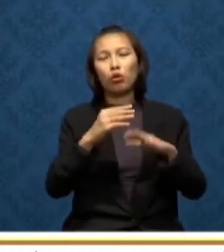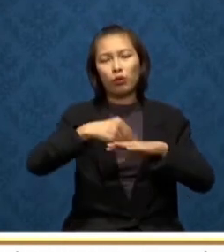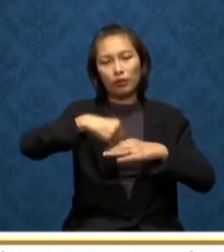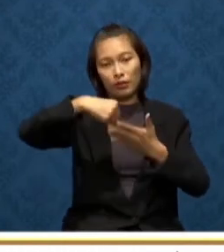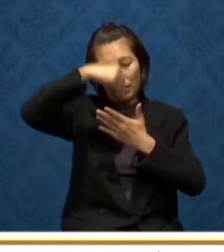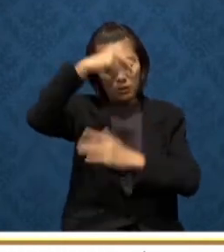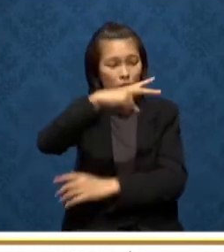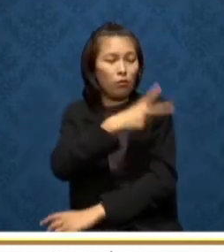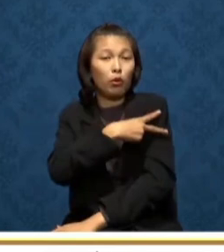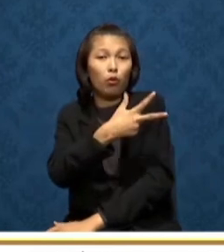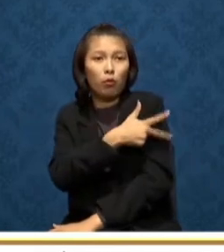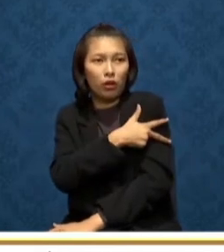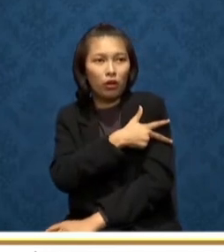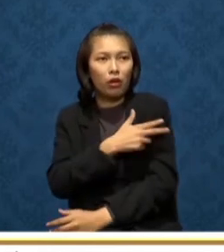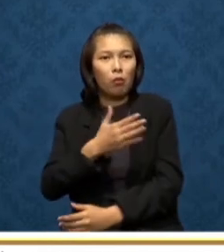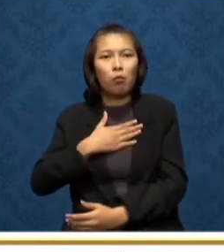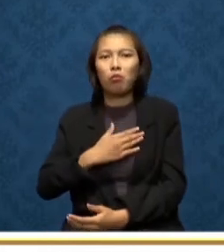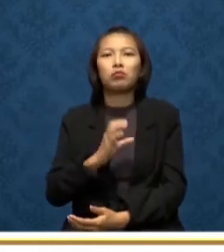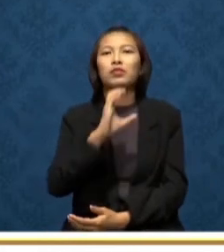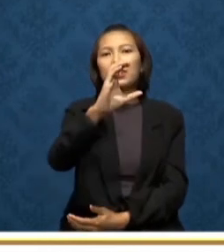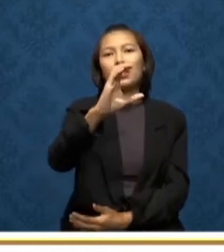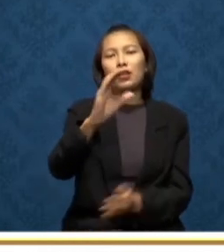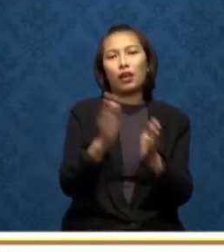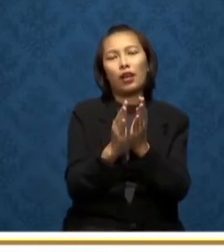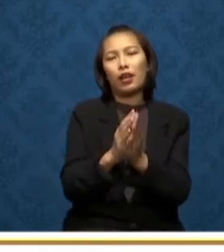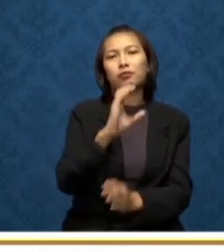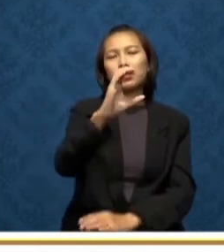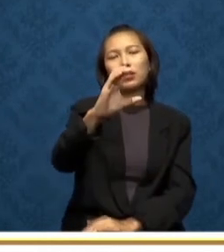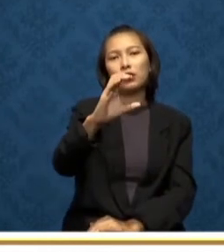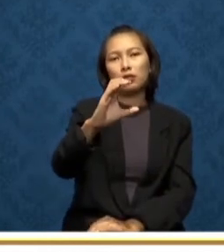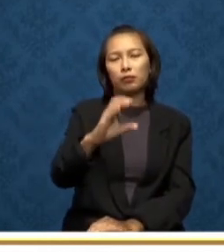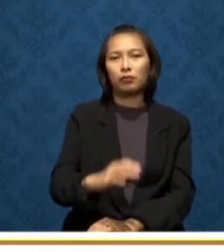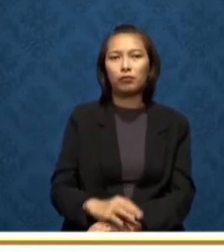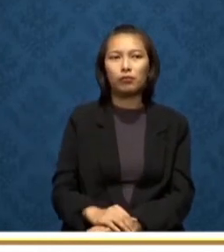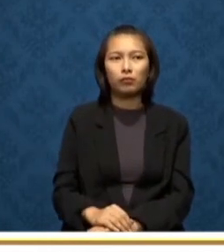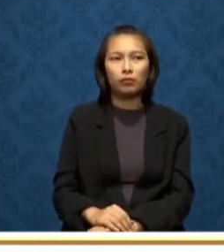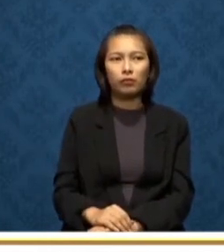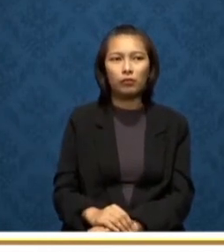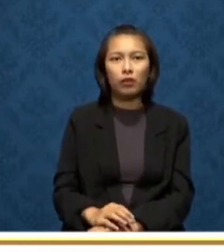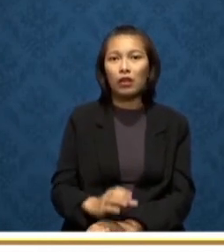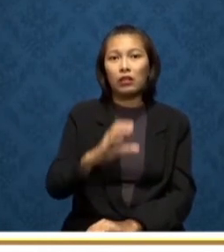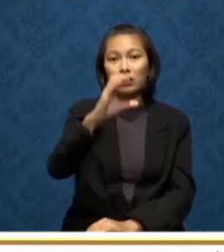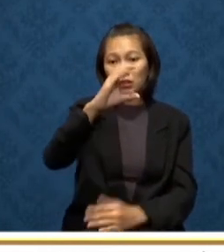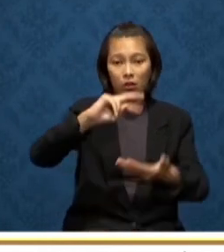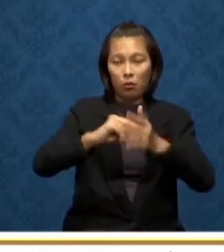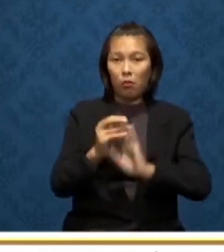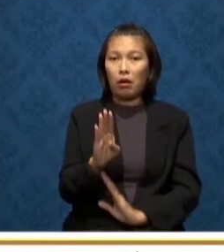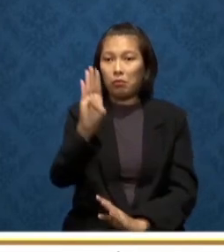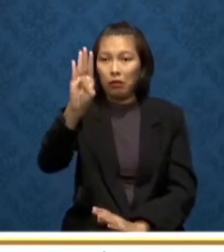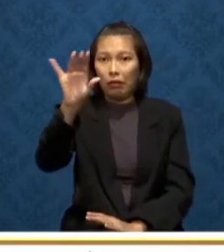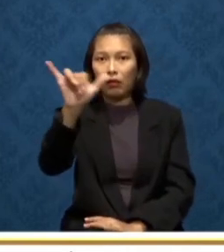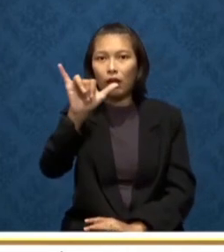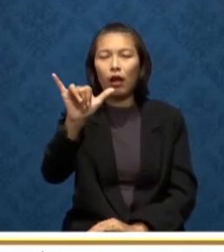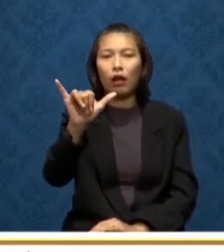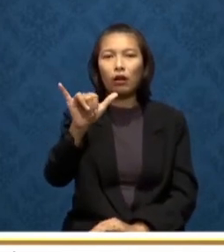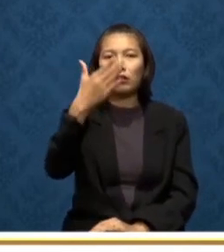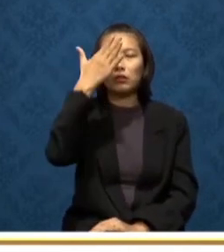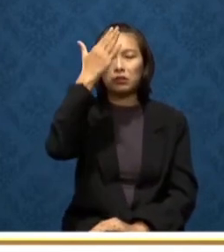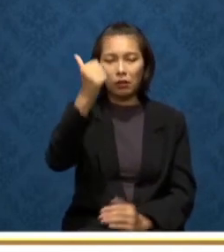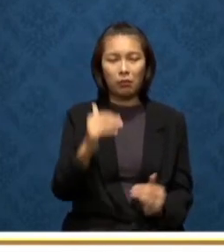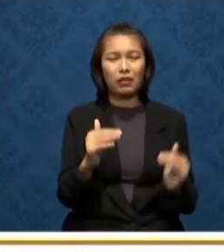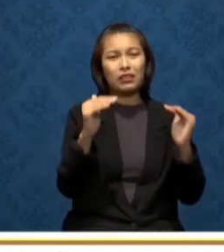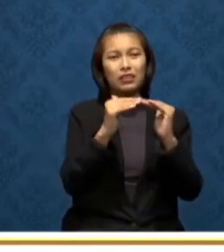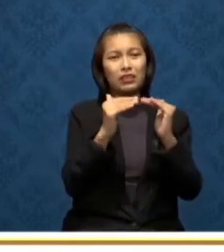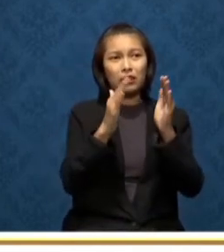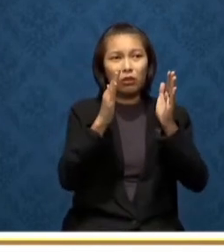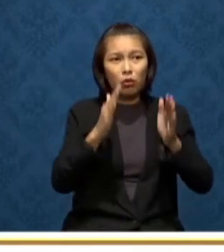ผมให้ท่านแค่ 4นะครับ4ยังไม่ถึงปีด้วยเพราะว่าสิทธิ